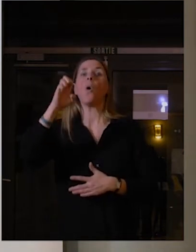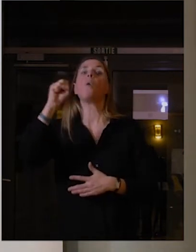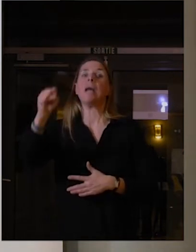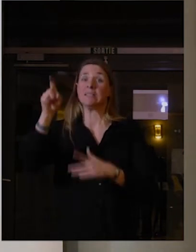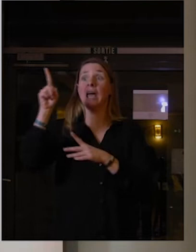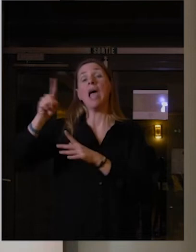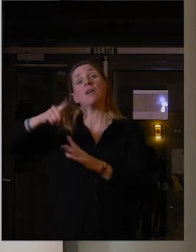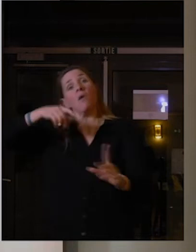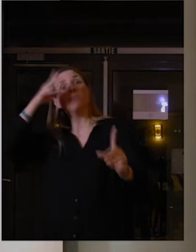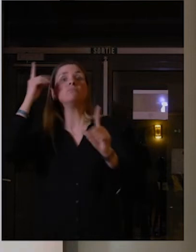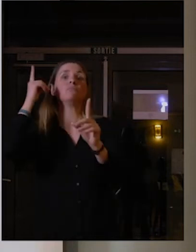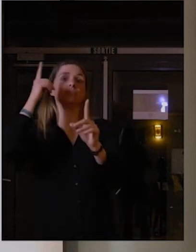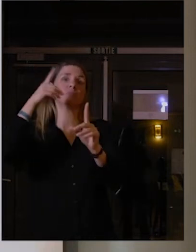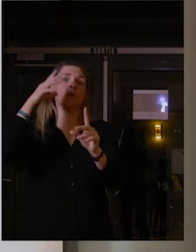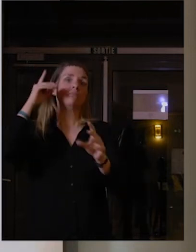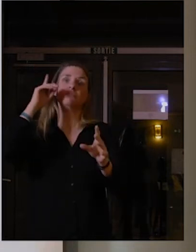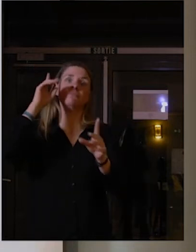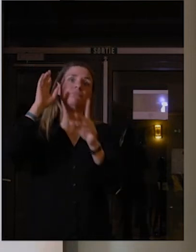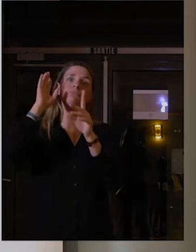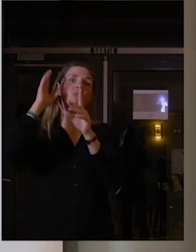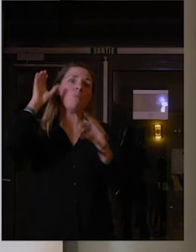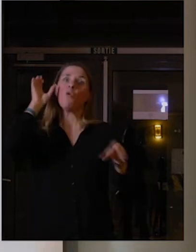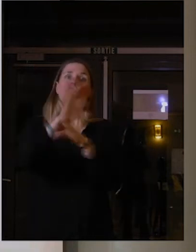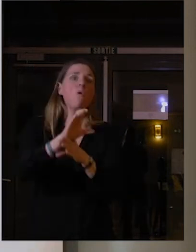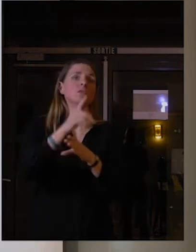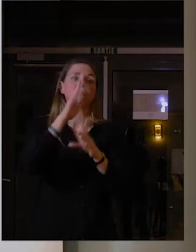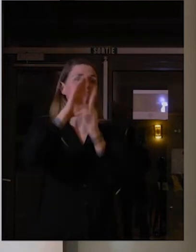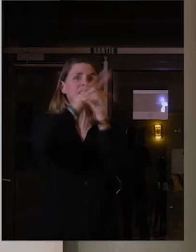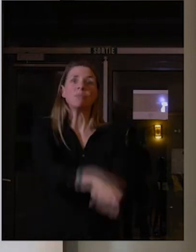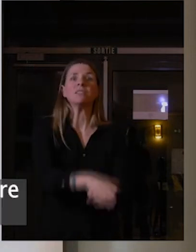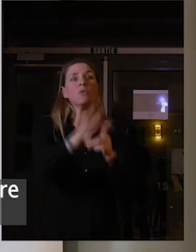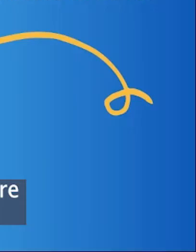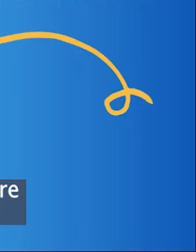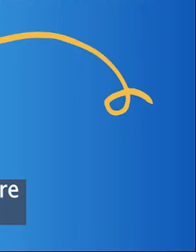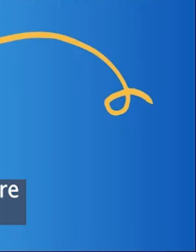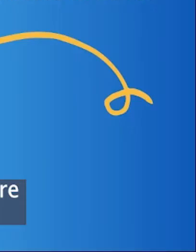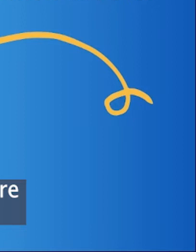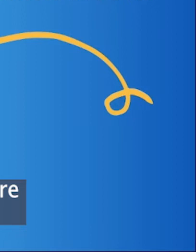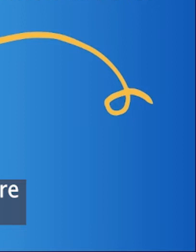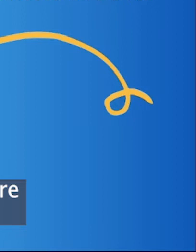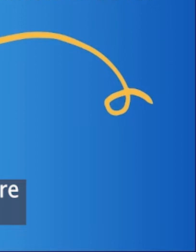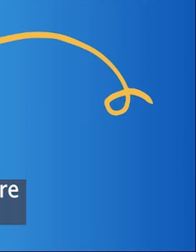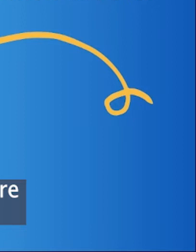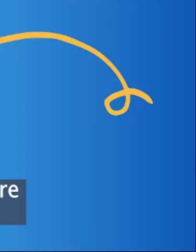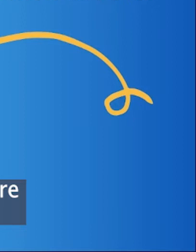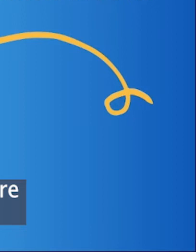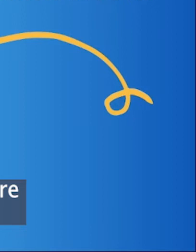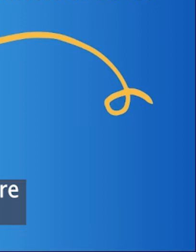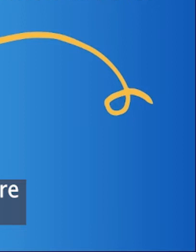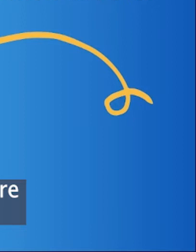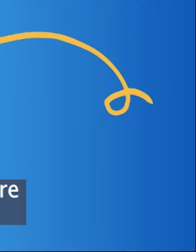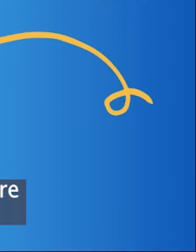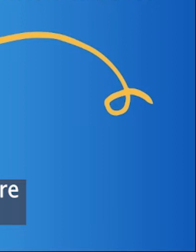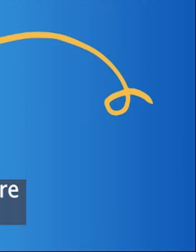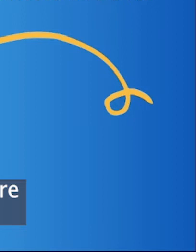ballet et à vraiment libérer la parole et à ouvrir la voie. Il y a également Misty Copeland, qui est, voilà,